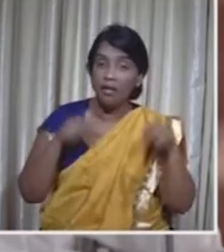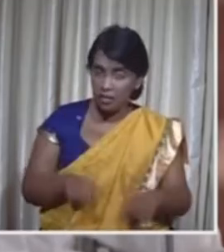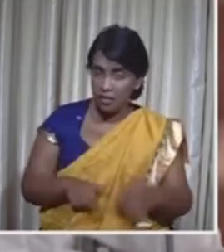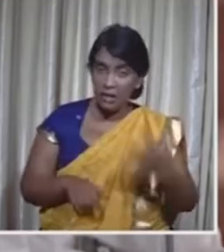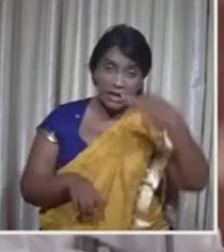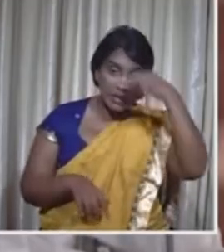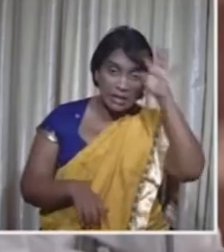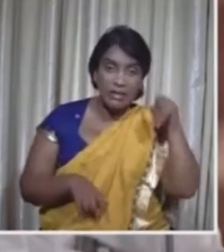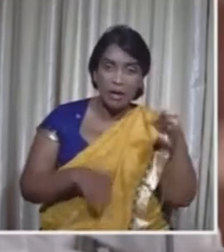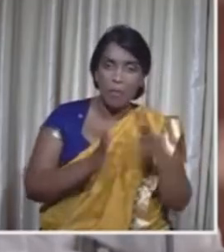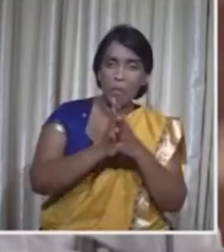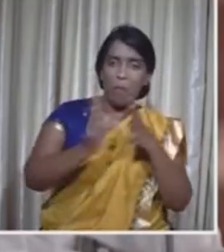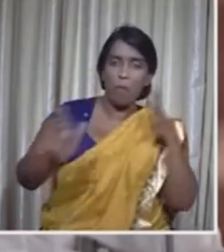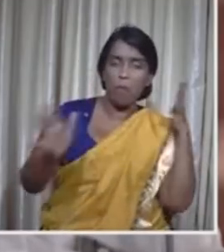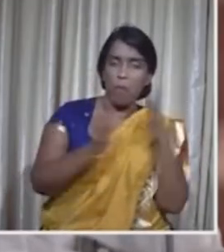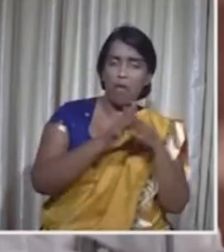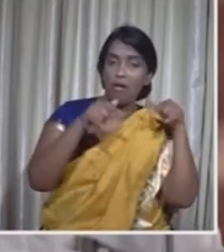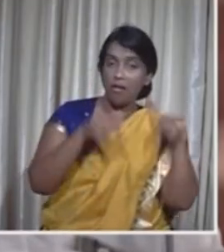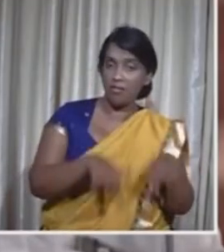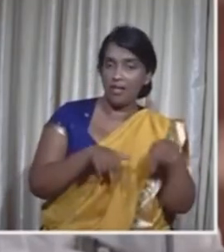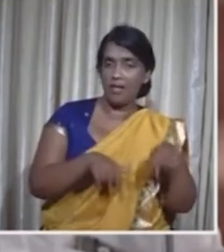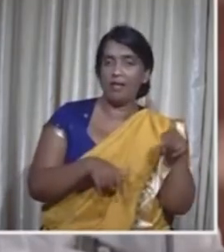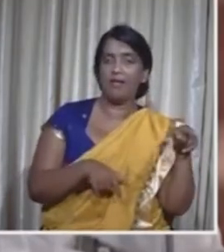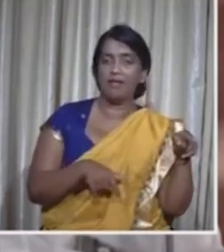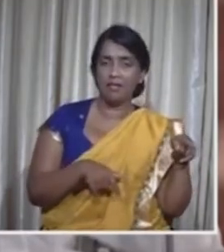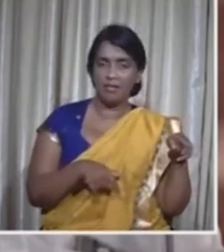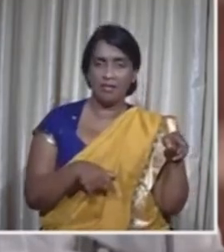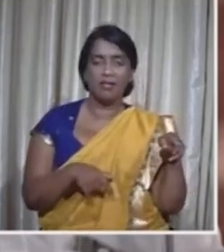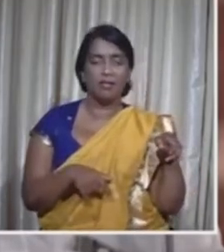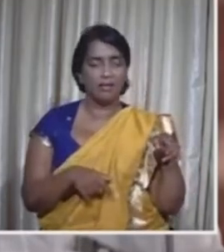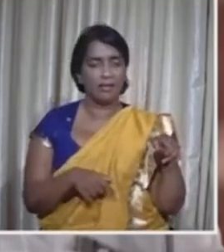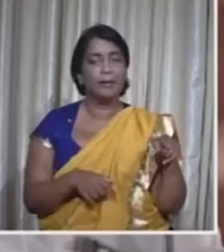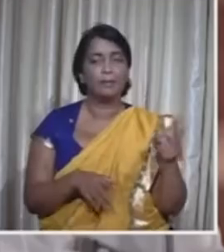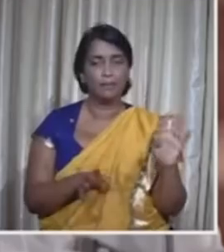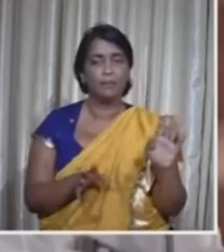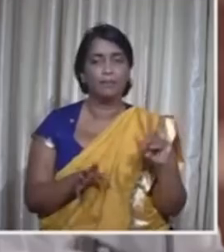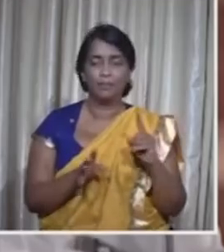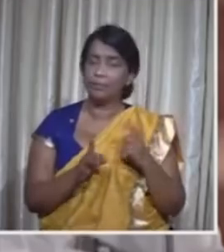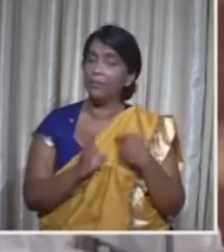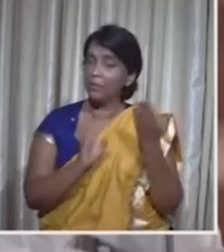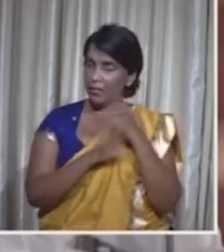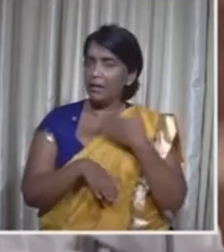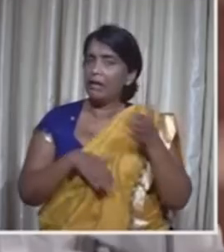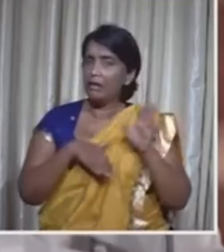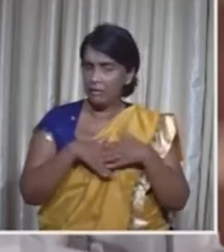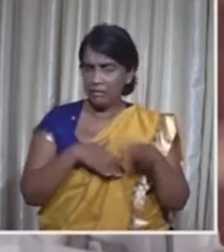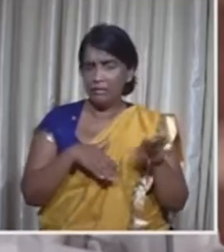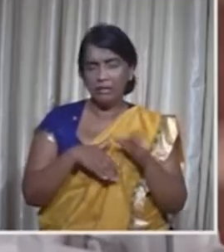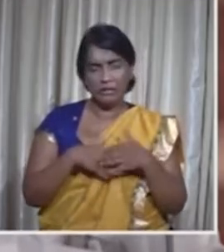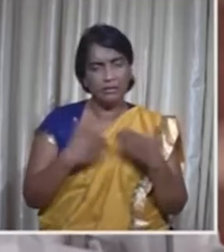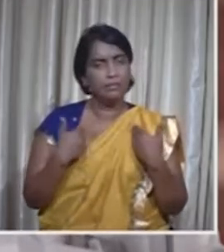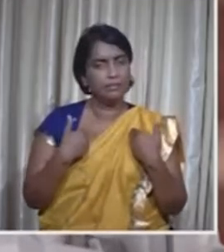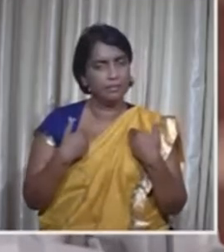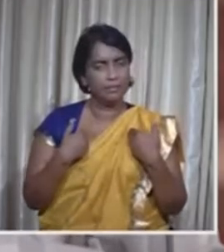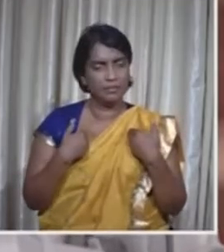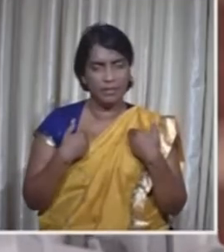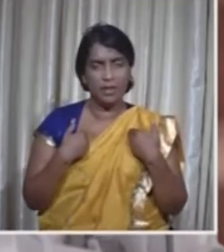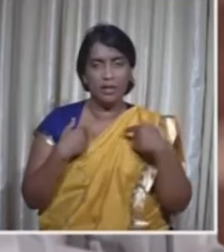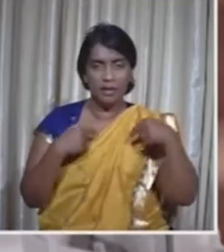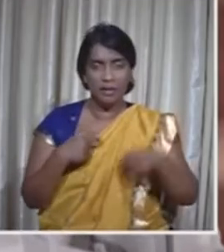வரிசையிலே காத்திருந்த 4 பேர் இறந்திருக்கிறார்கள். கௌரவ தலைமை தாங்கும் உறுப்பினர்களே, நீங்களும் ஒரு மனிதாபிமானம் கொண்டவர், உங்களுக்கும்